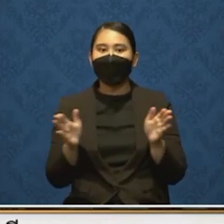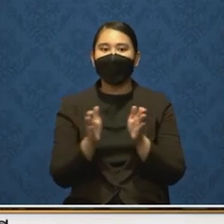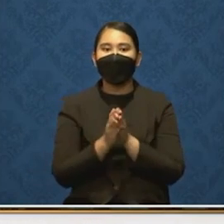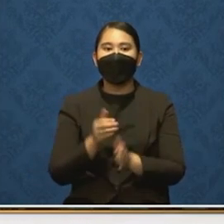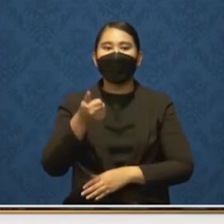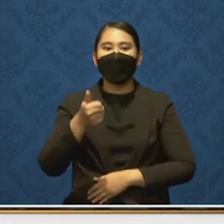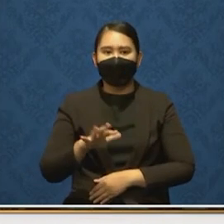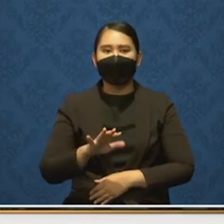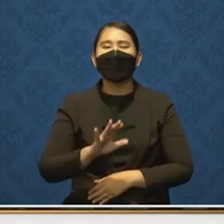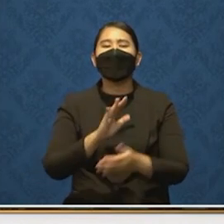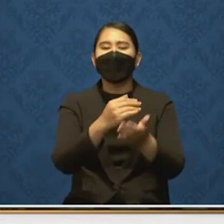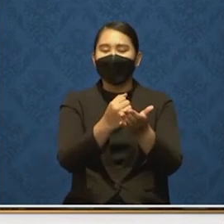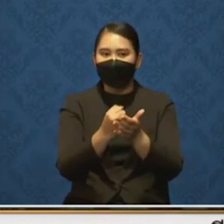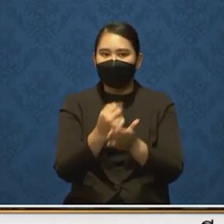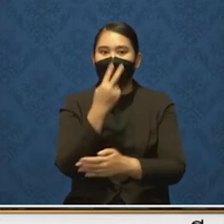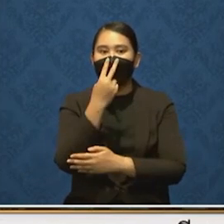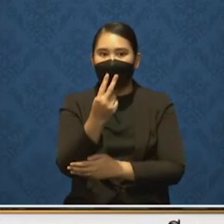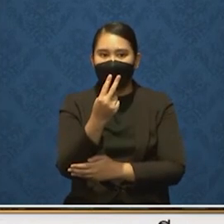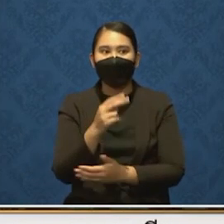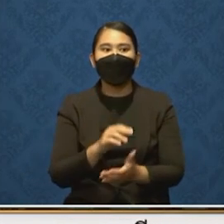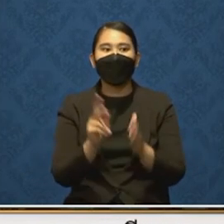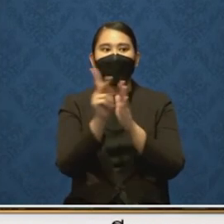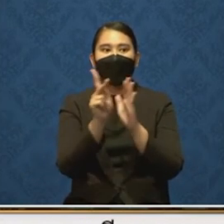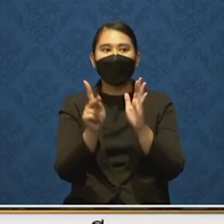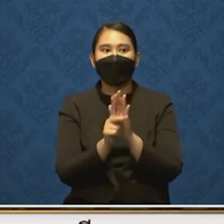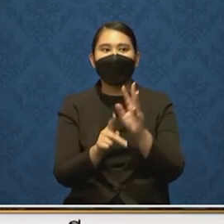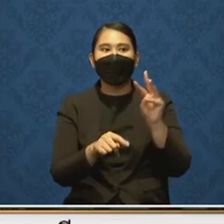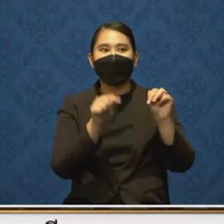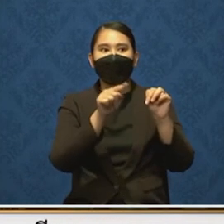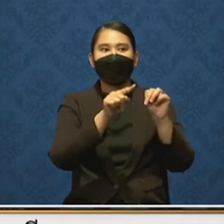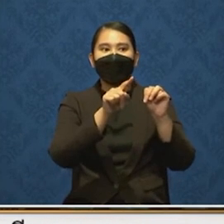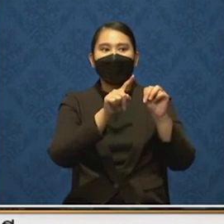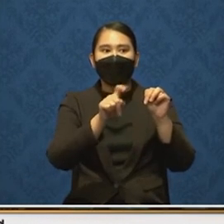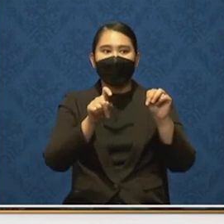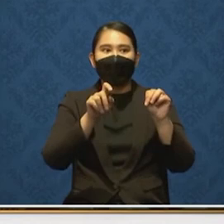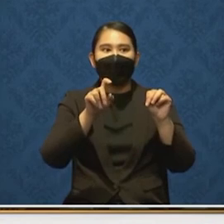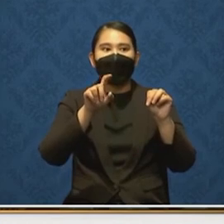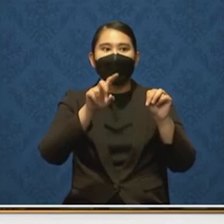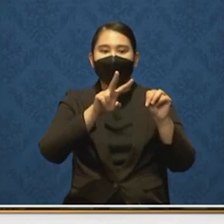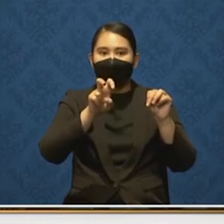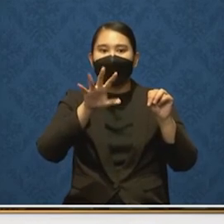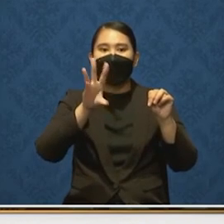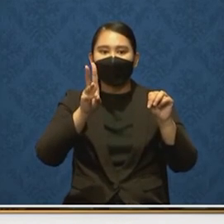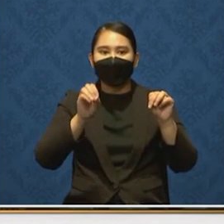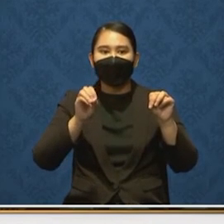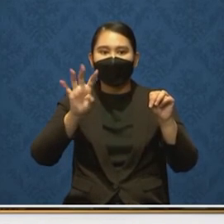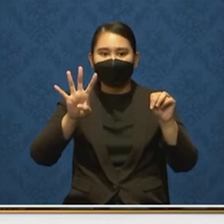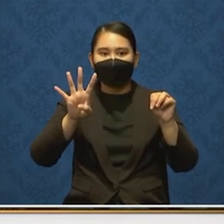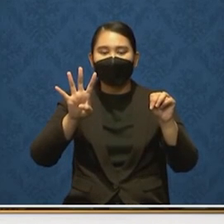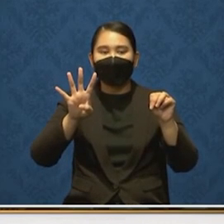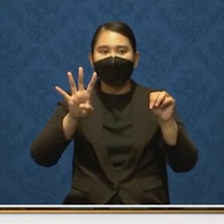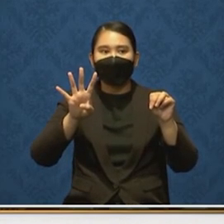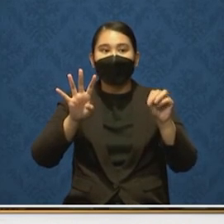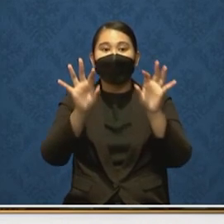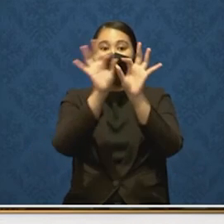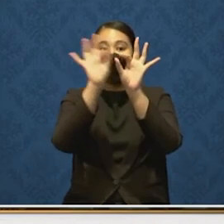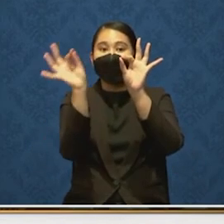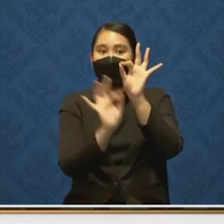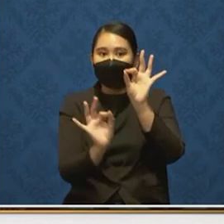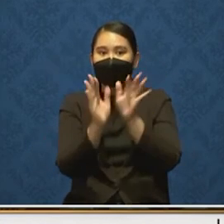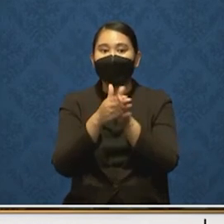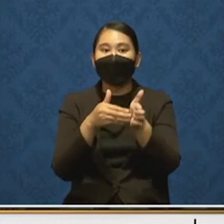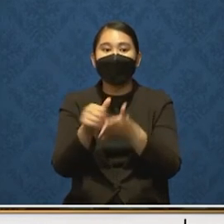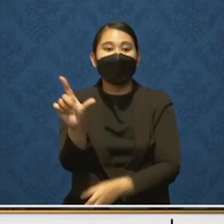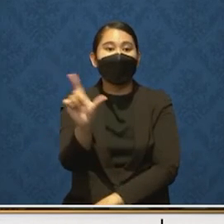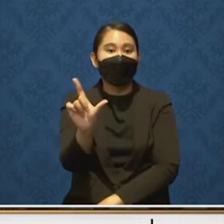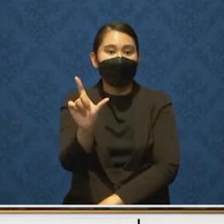ให้ทานช่วยดูมาตราส 264 นะครับสองวราแรกนะครั สีเหเหลื